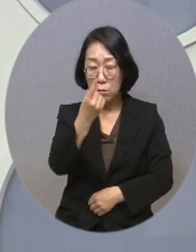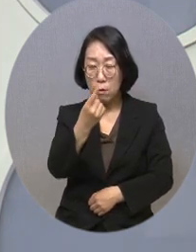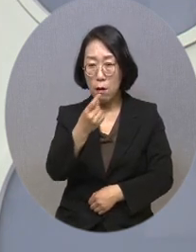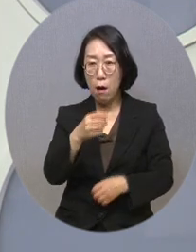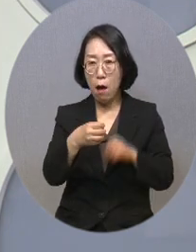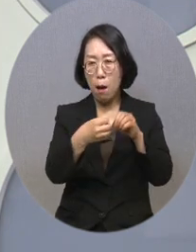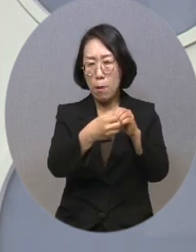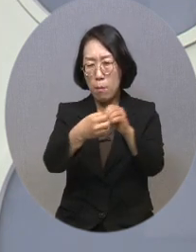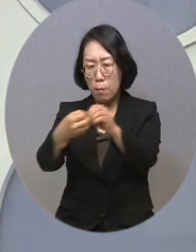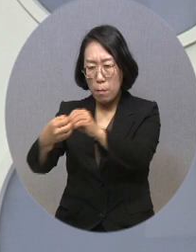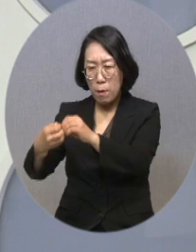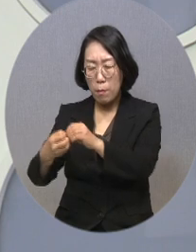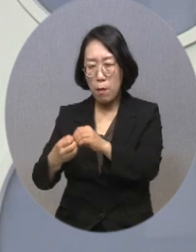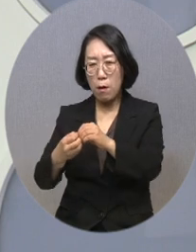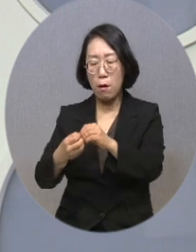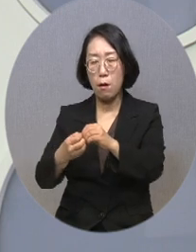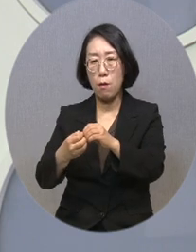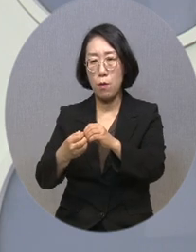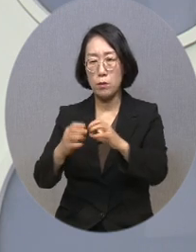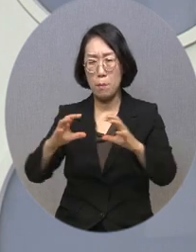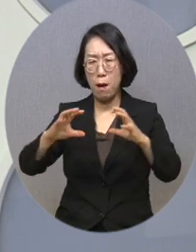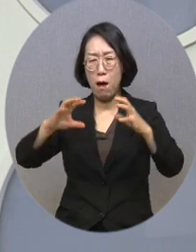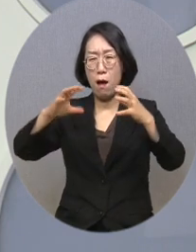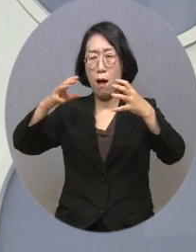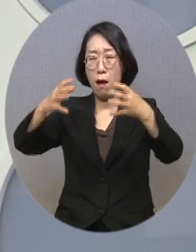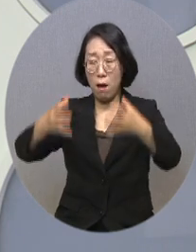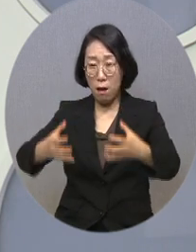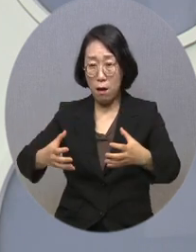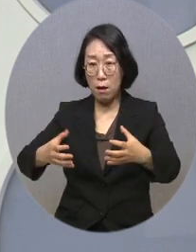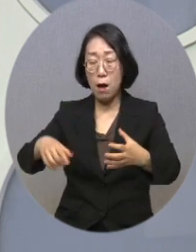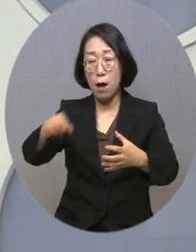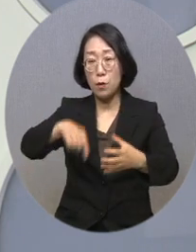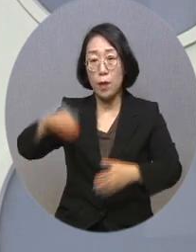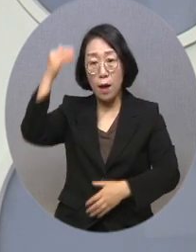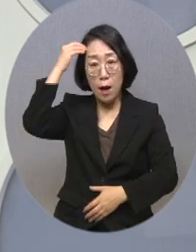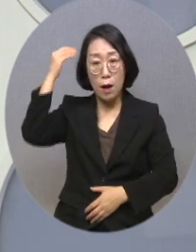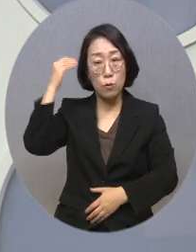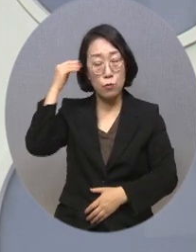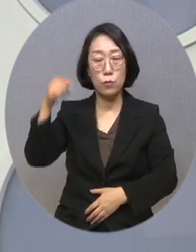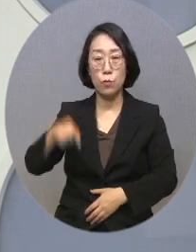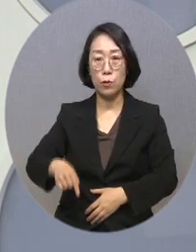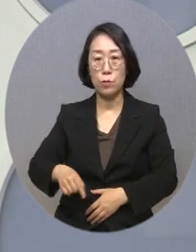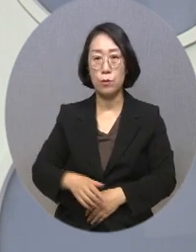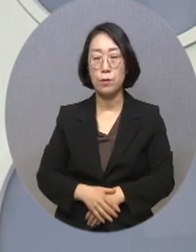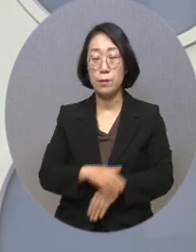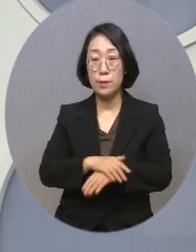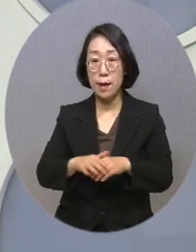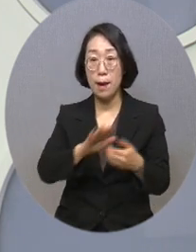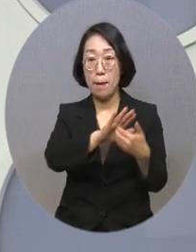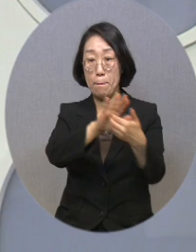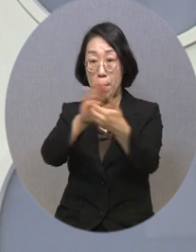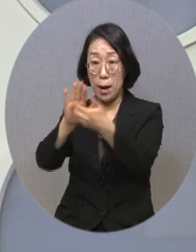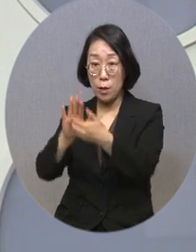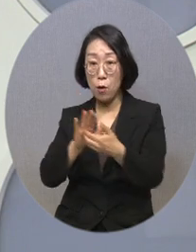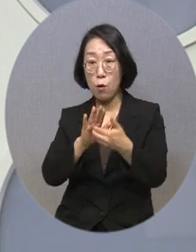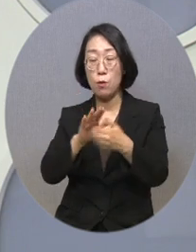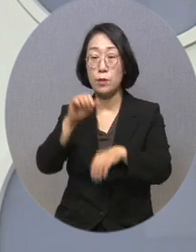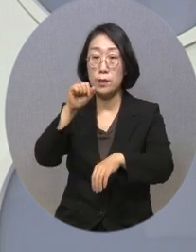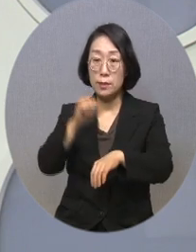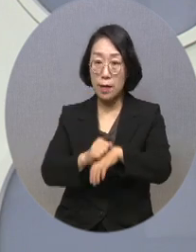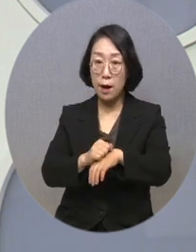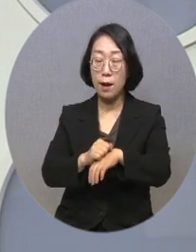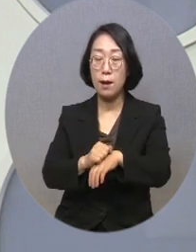이런 부분들인데, 그중에서도 우리 한국은 코로나 방역을 가장 잘한 나라다